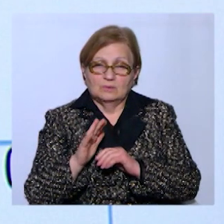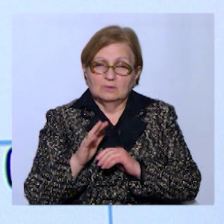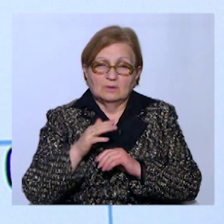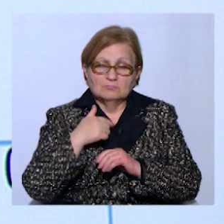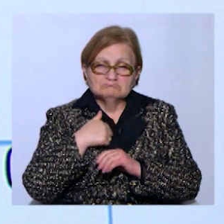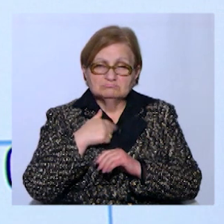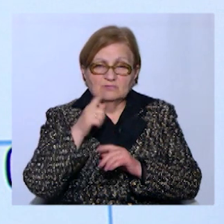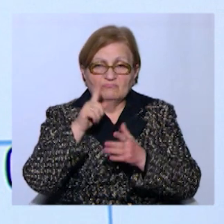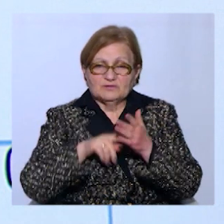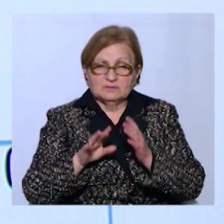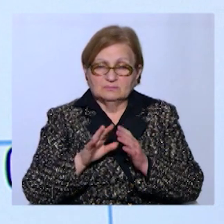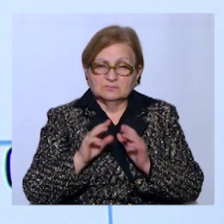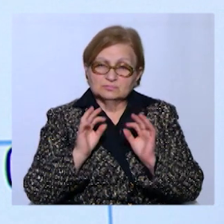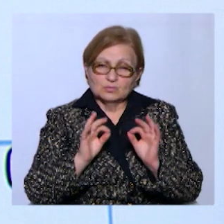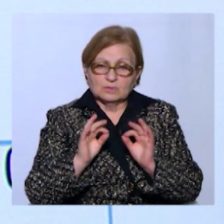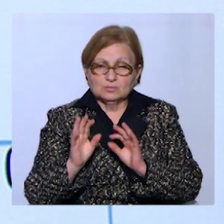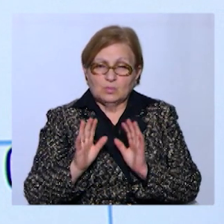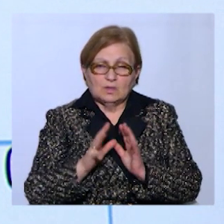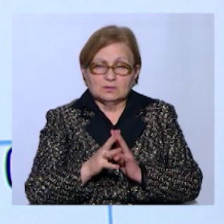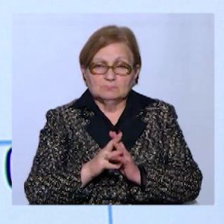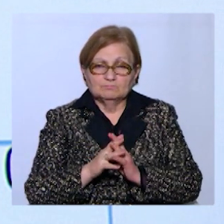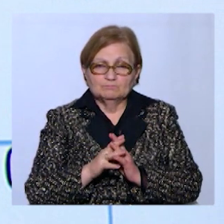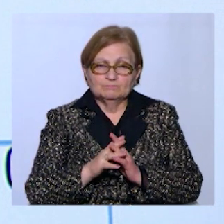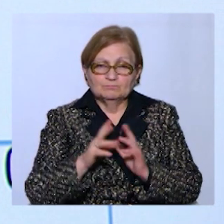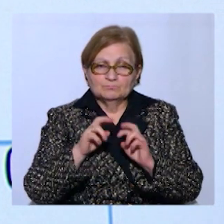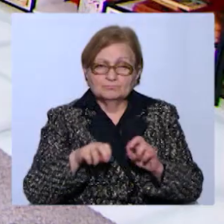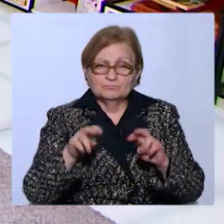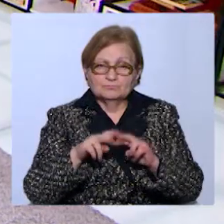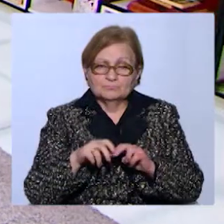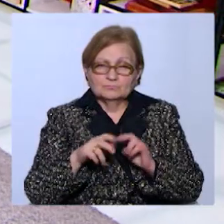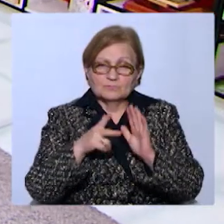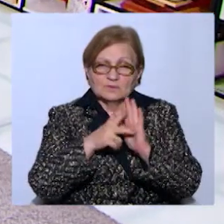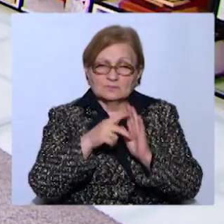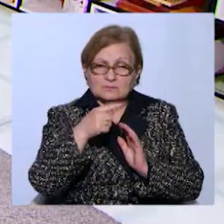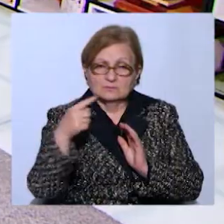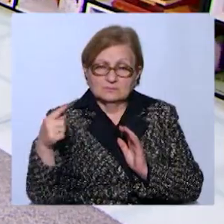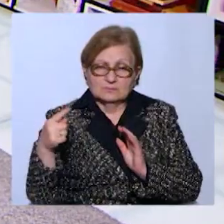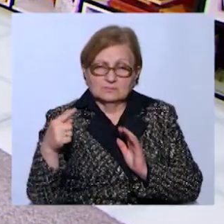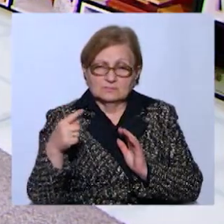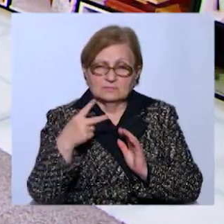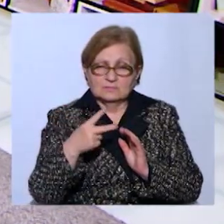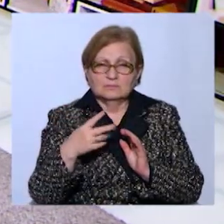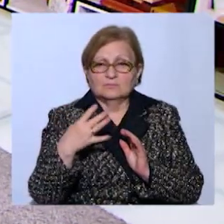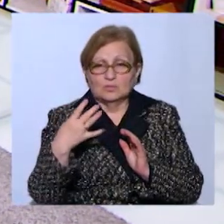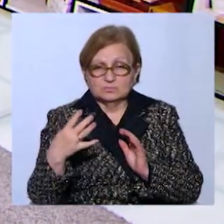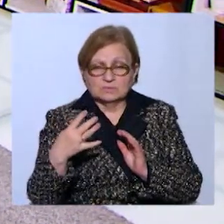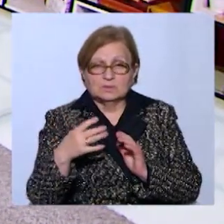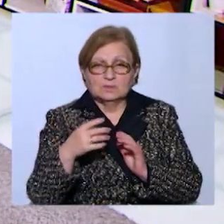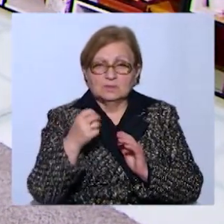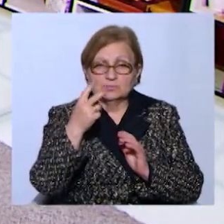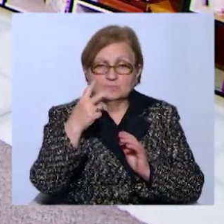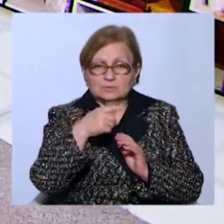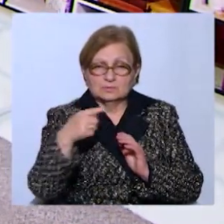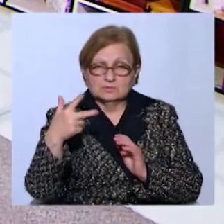ამით ვერ დავადგენთ არის თუ არა პირდაპირ პროპორციული დამოკიდებულება. შევამოწმოთ. 8 შეფარდებული 2-თან 4-ია, 12-ის